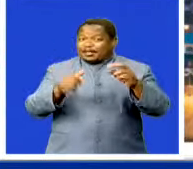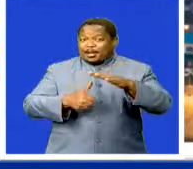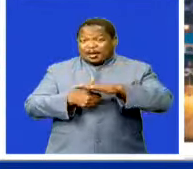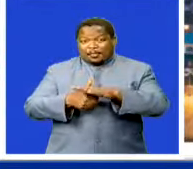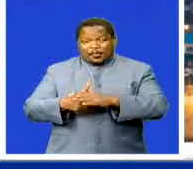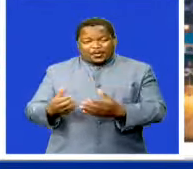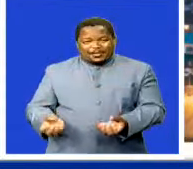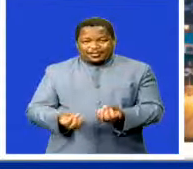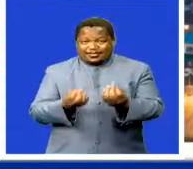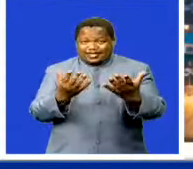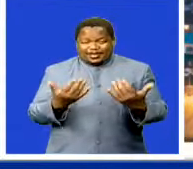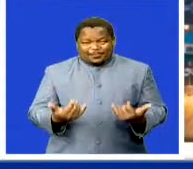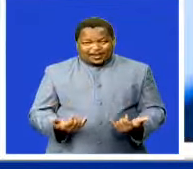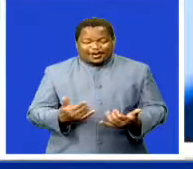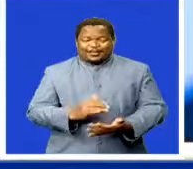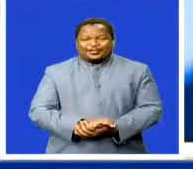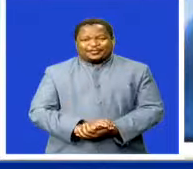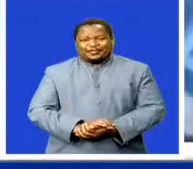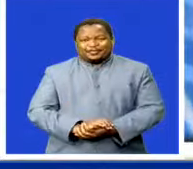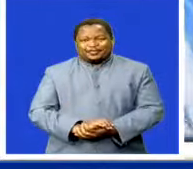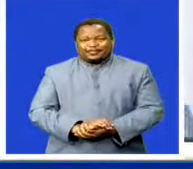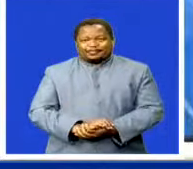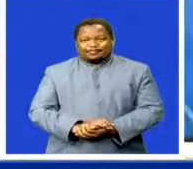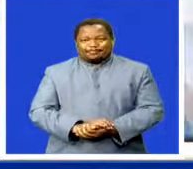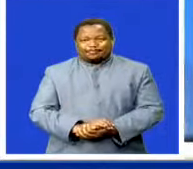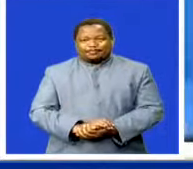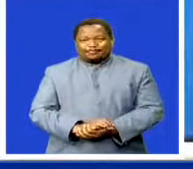phambili lomuhla